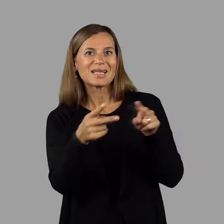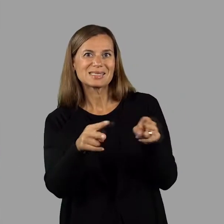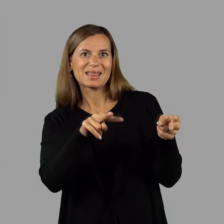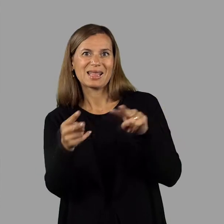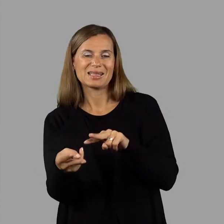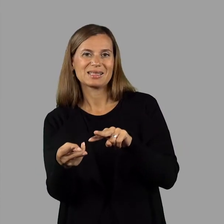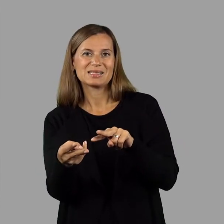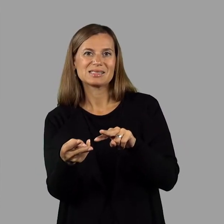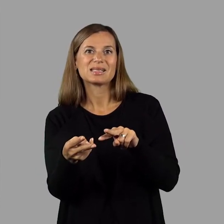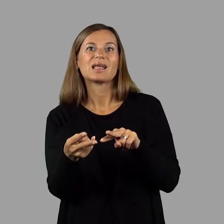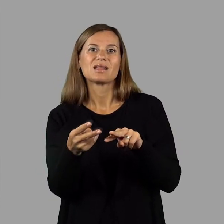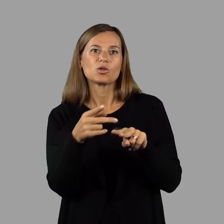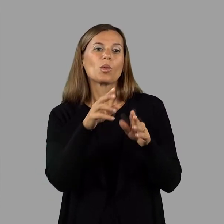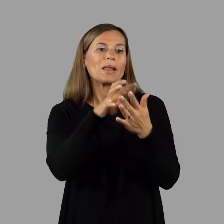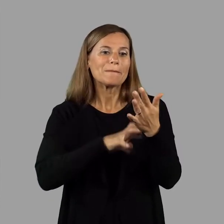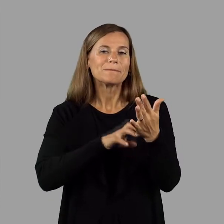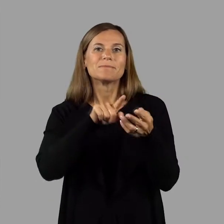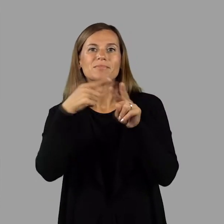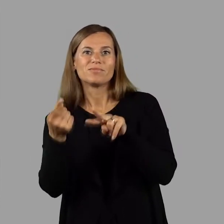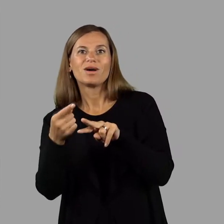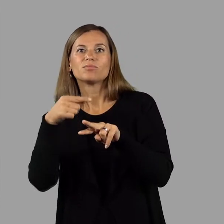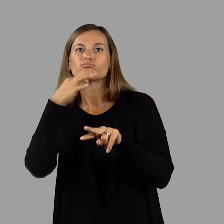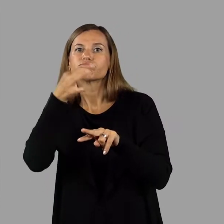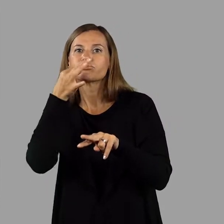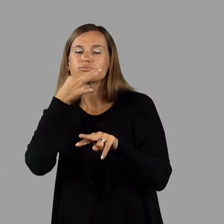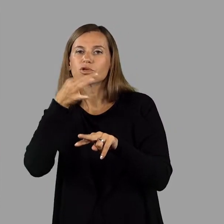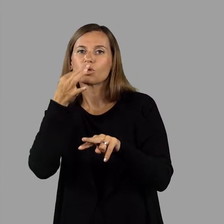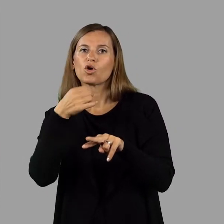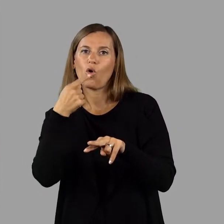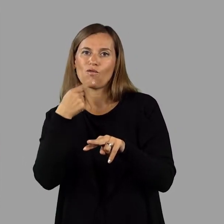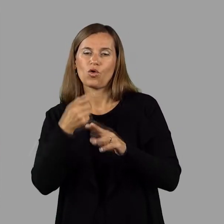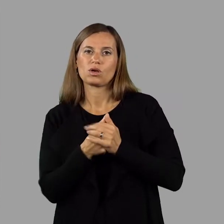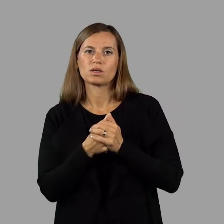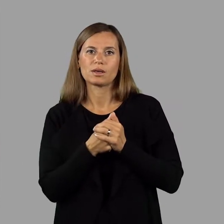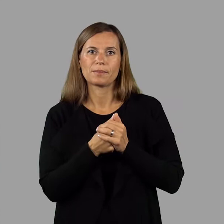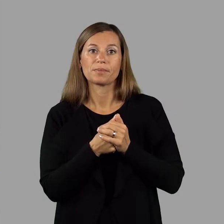v slovenski govor. Potem vam bom pokazal še